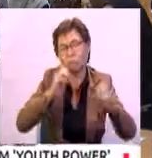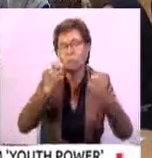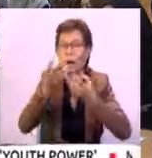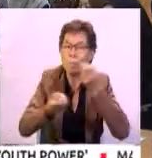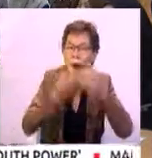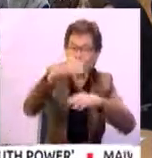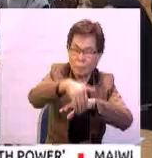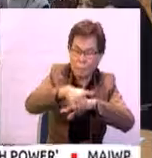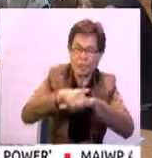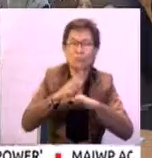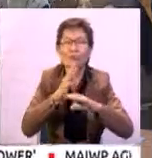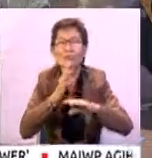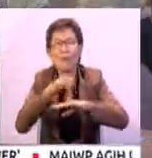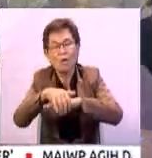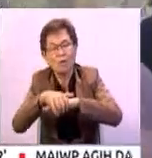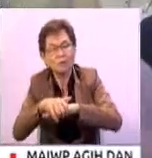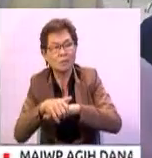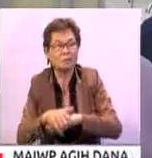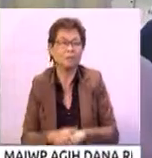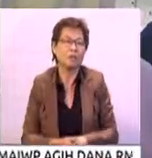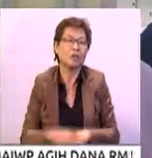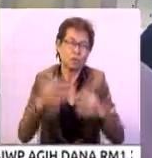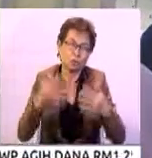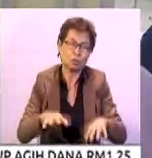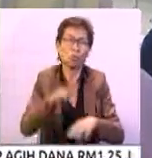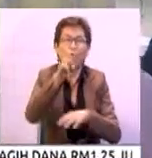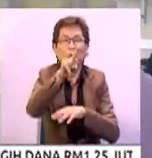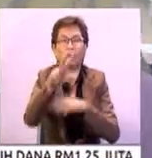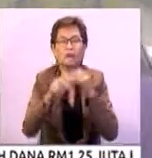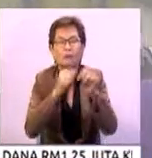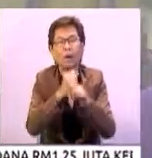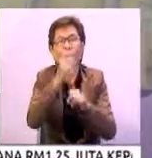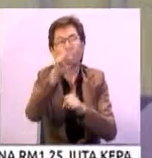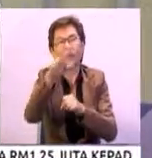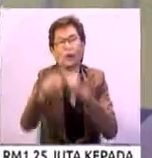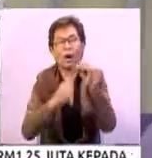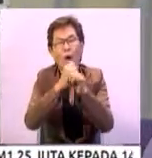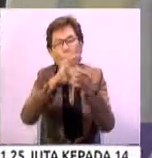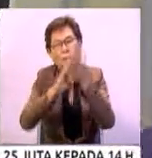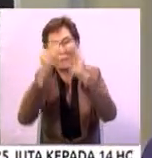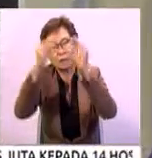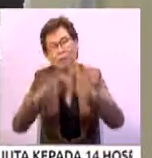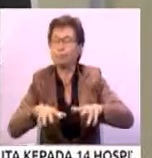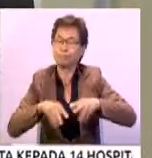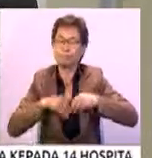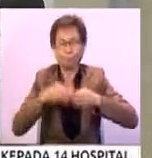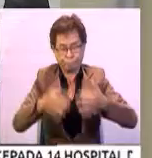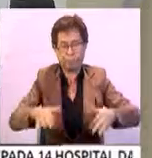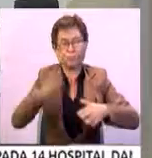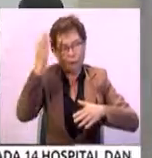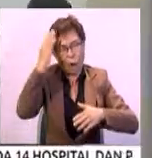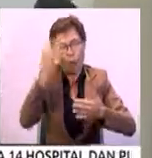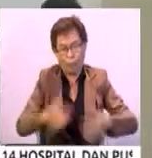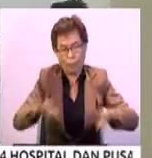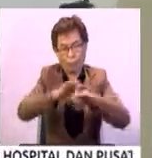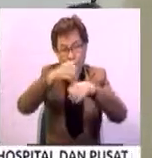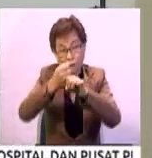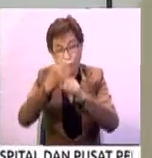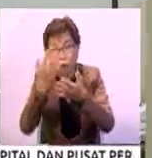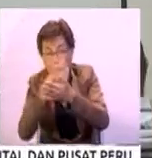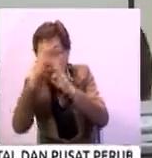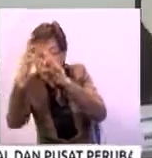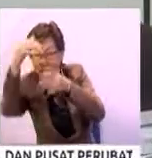bahasa Inggeris. Nur Jahan walaupun sudah 23 tahun menjadi guru, namun akur tentang pentingnya mencipta inovasi